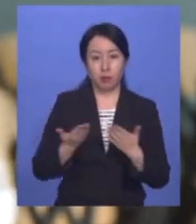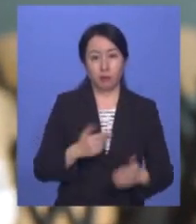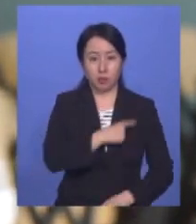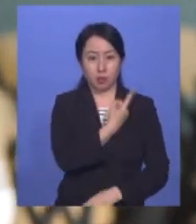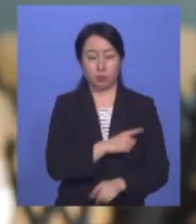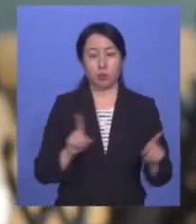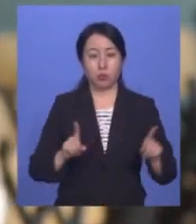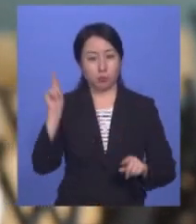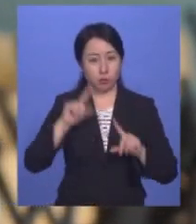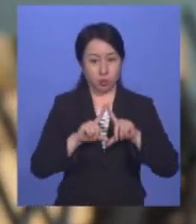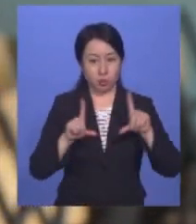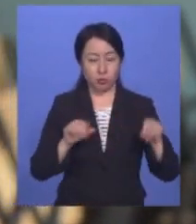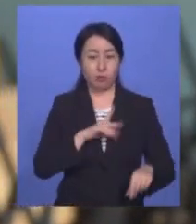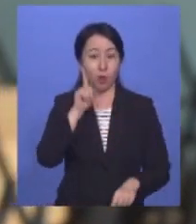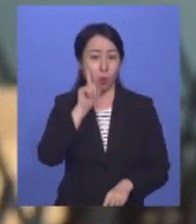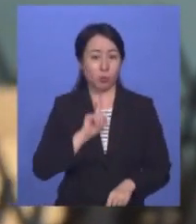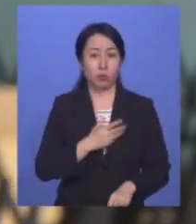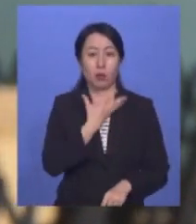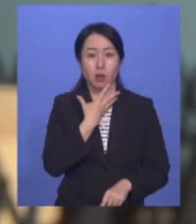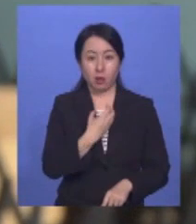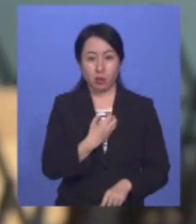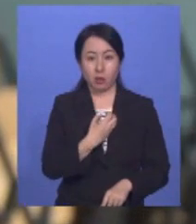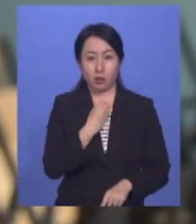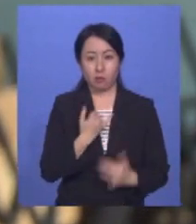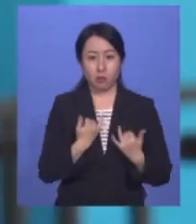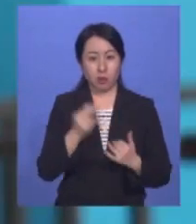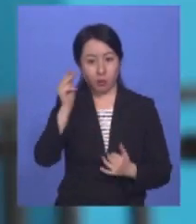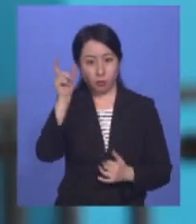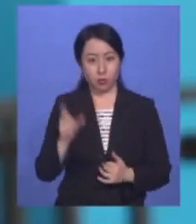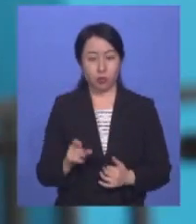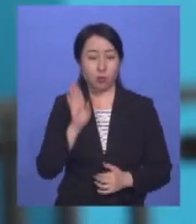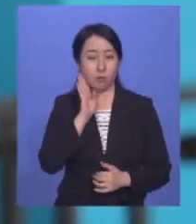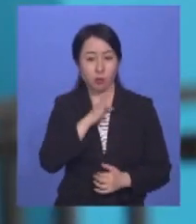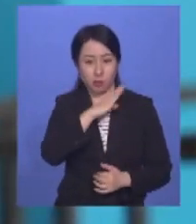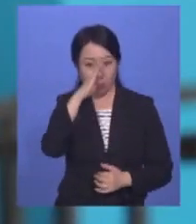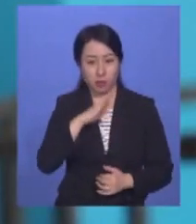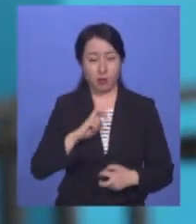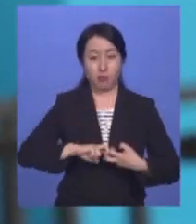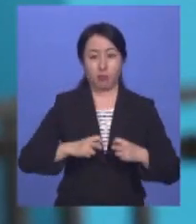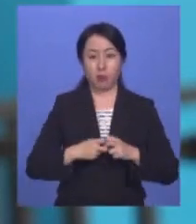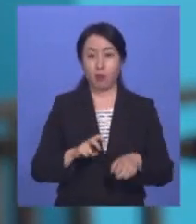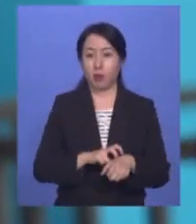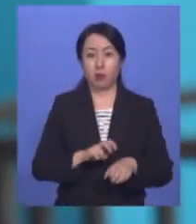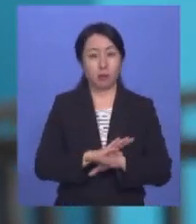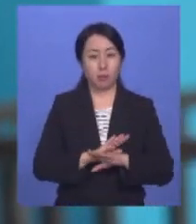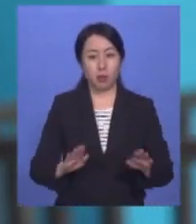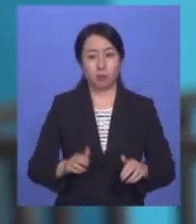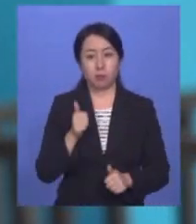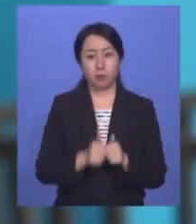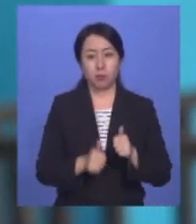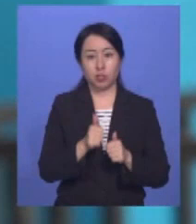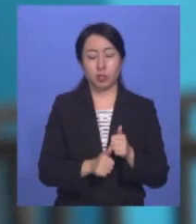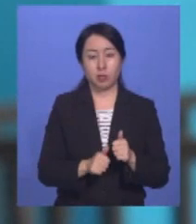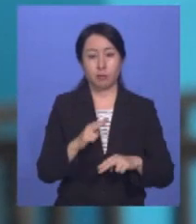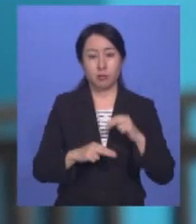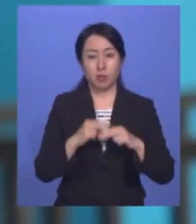усилия, чтобы школа была уютная, комфортная для учеников и родителей. Проблемы мы боимся, мы неоднократно подрядчику